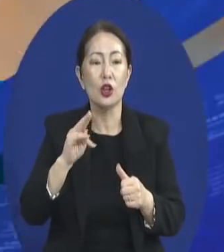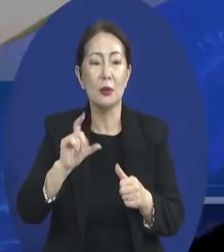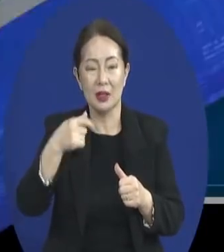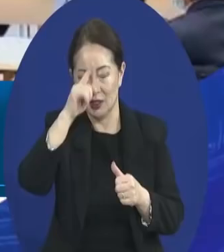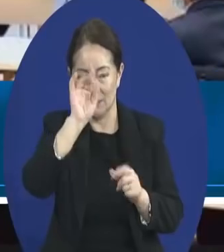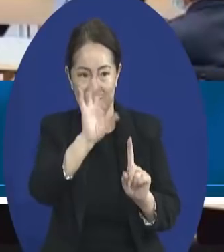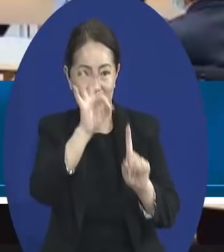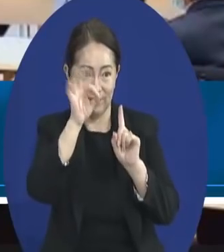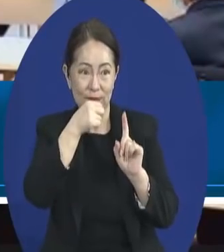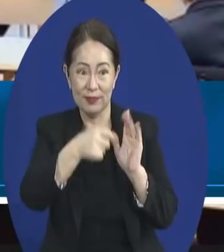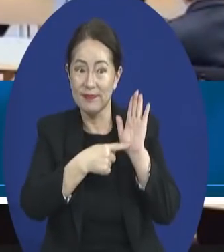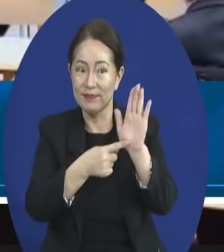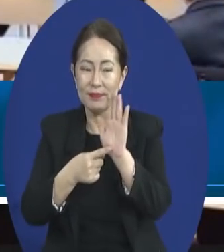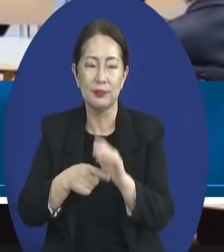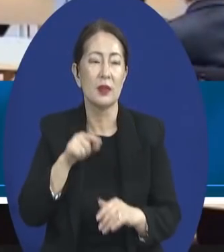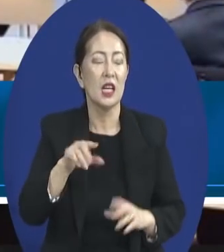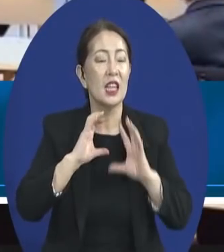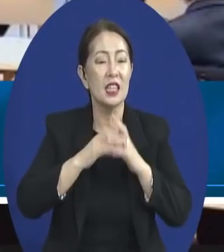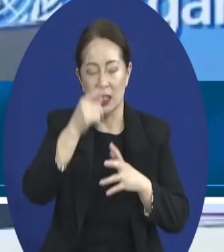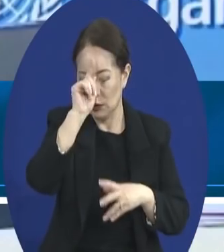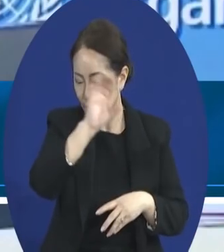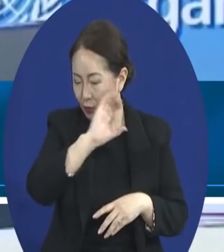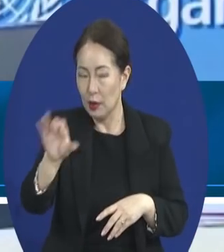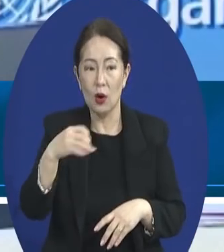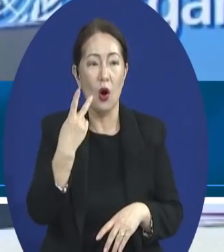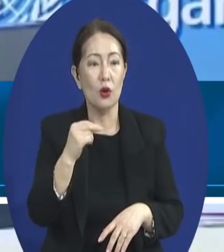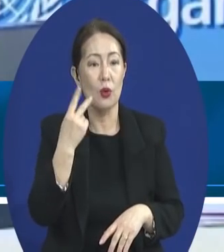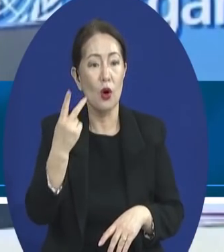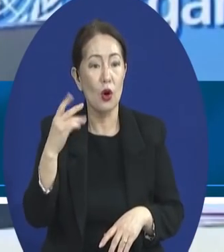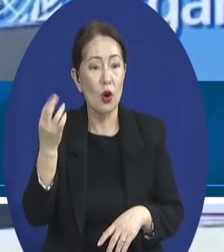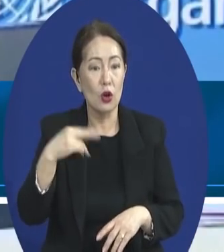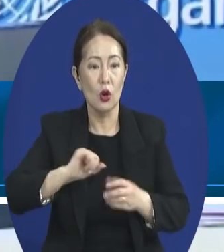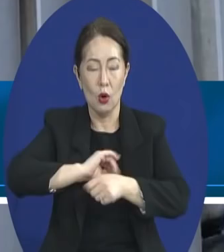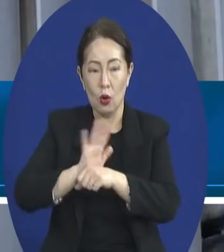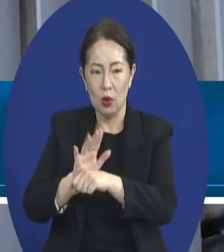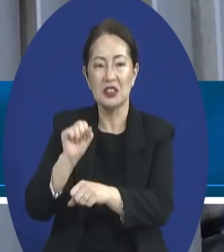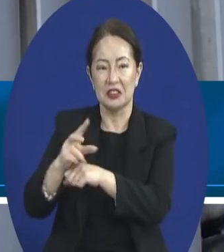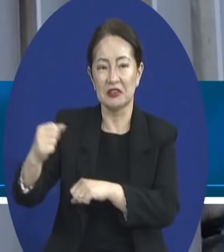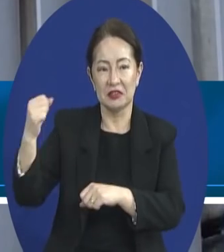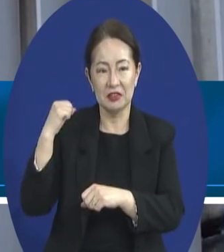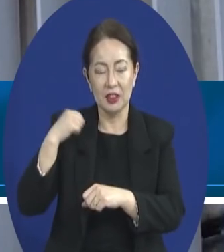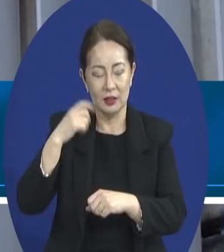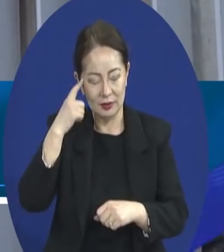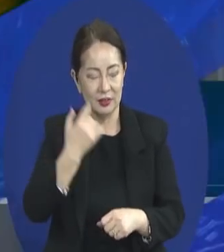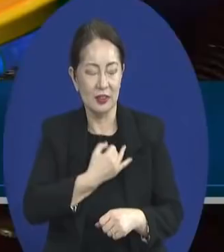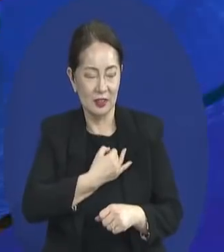онцоллоо. Дэлхийн эрүүл мэндийн байгууллага 2022 онд цар тахлыг ялна гэж өдөргөөр төсөөлөж